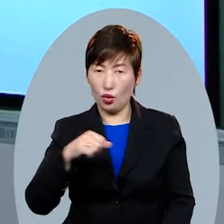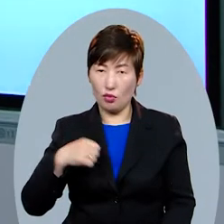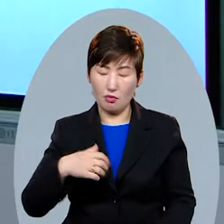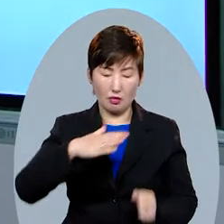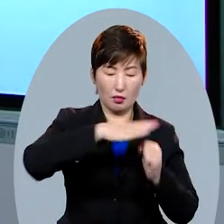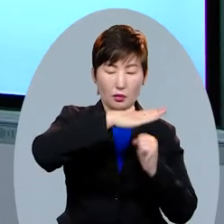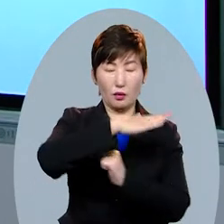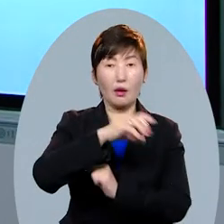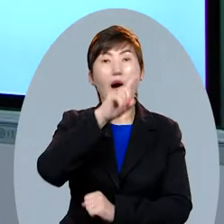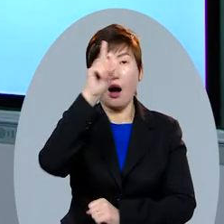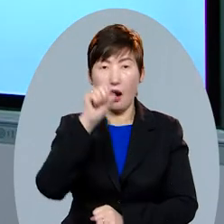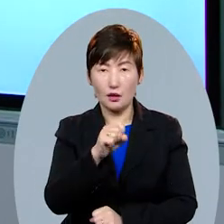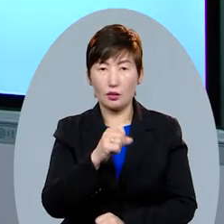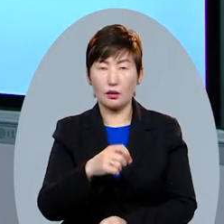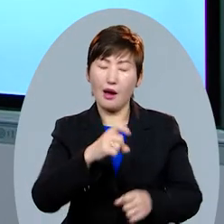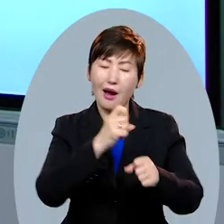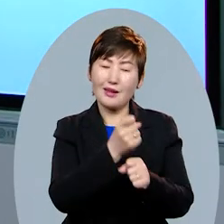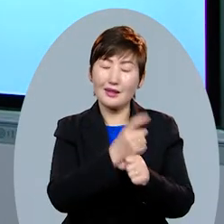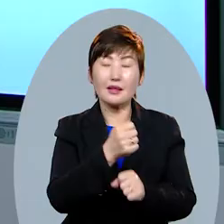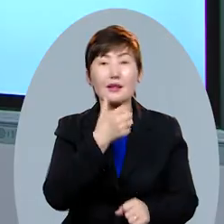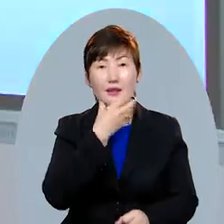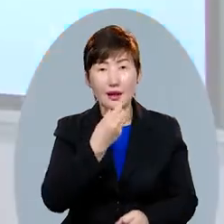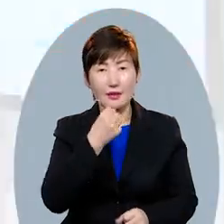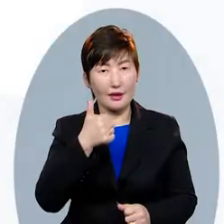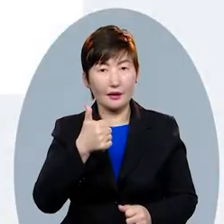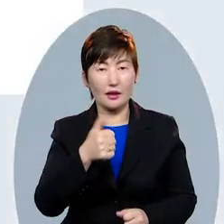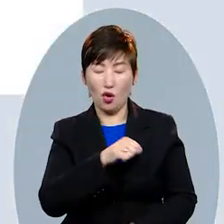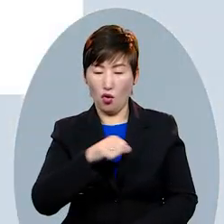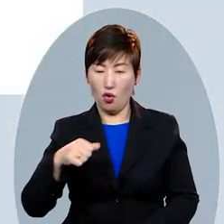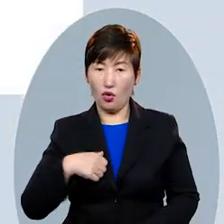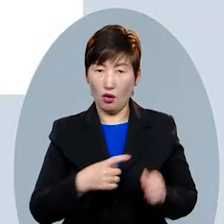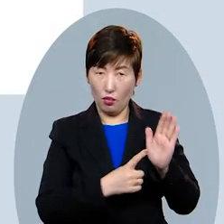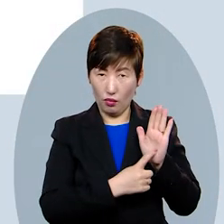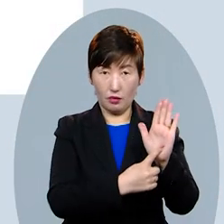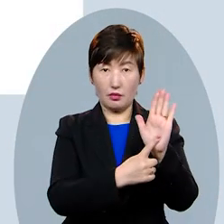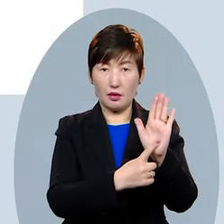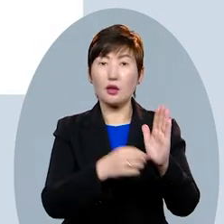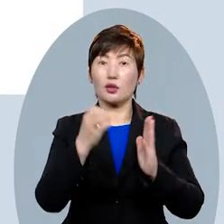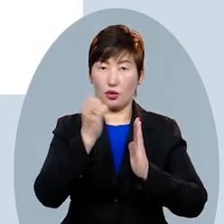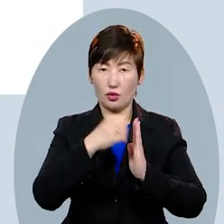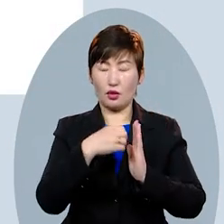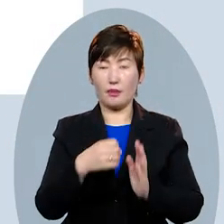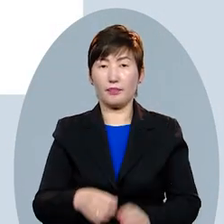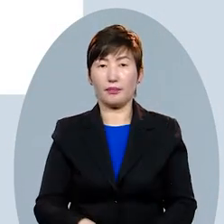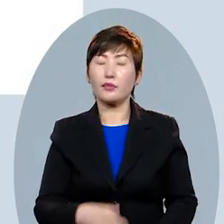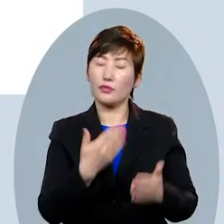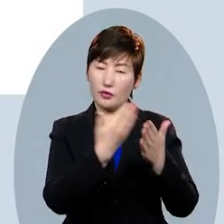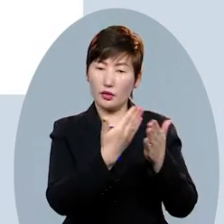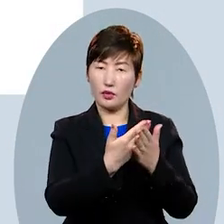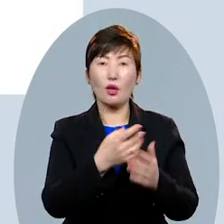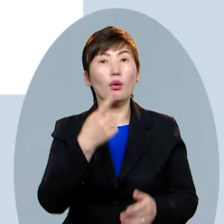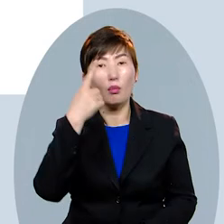тулгуур асуудал. Хөдөлмөрийн сайн сайхныг мэдрүүлэхийн тулд эцэг эхчүүд өөрсдөө хүүхдүүдэд үлгэрлэн үзүүлдэг байсан.